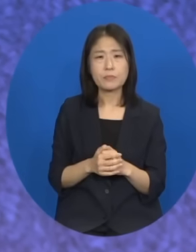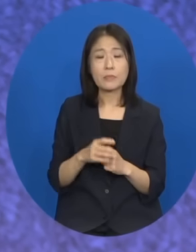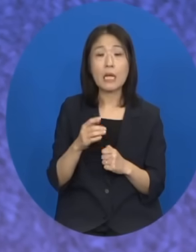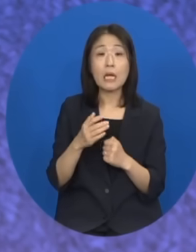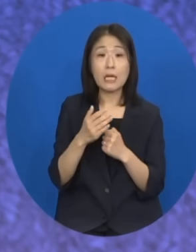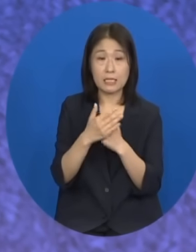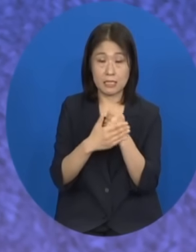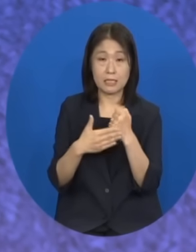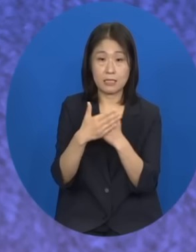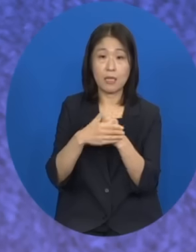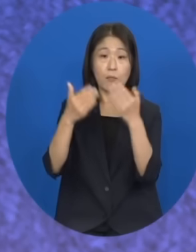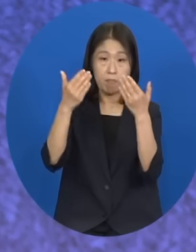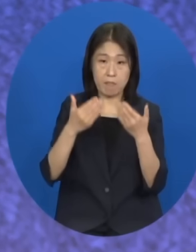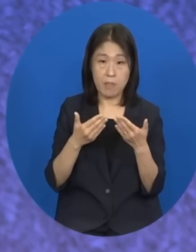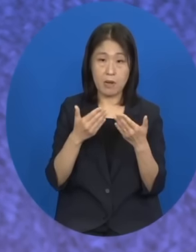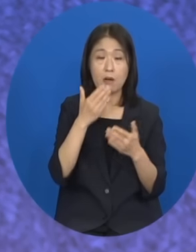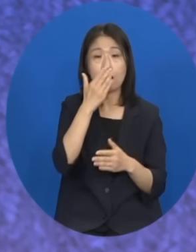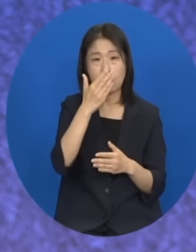되는 거예요.